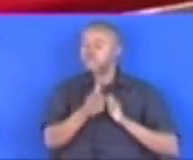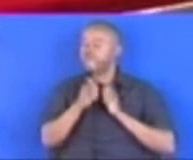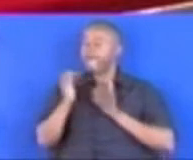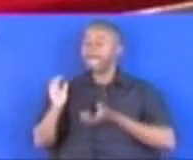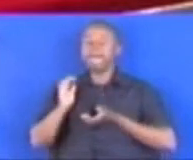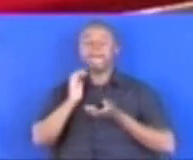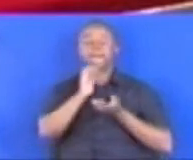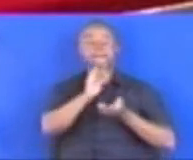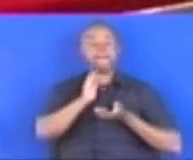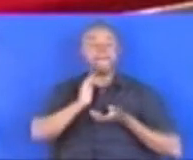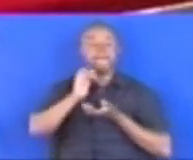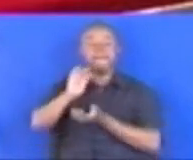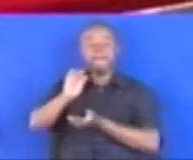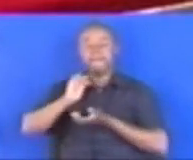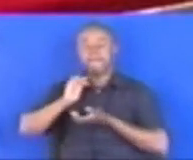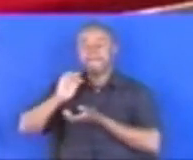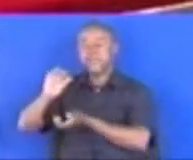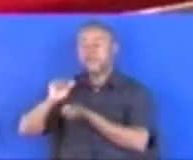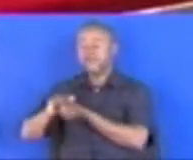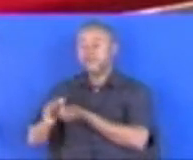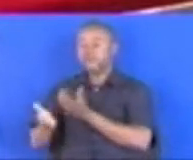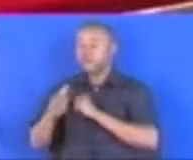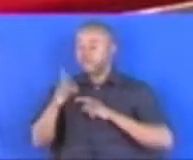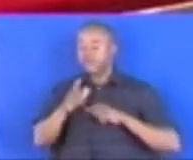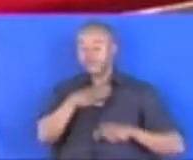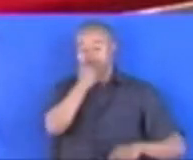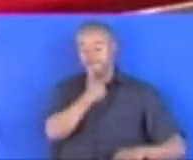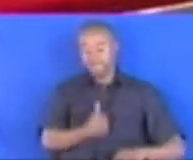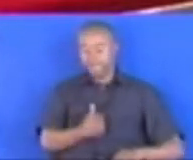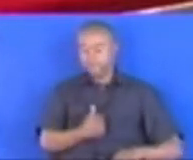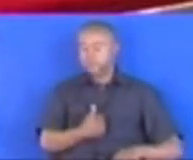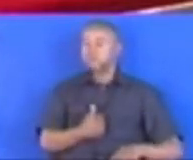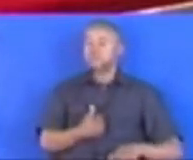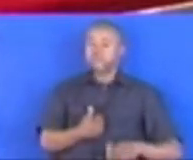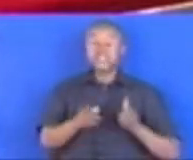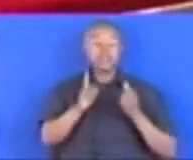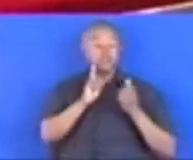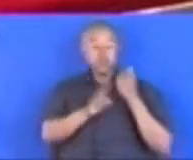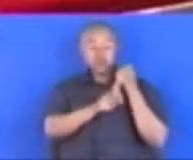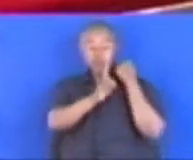huduma za upasuaji, ili viendelee kufanya upasuaji wa kumtoa mtoto tumboni